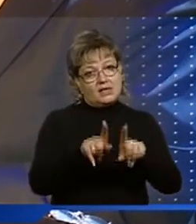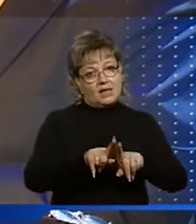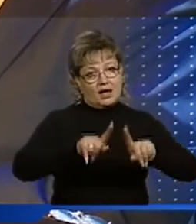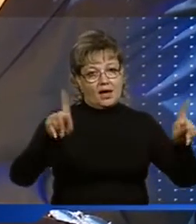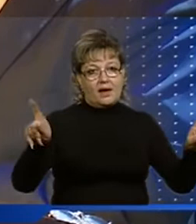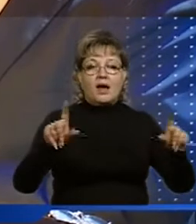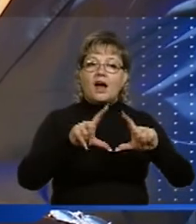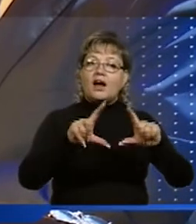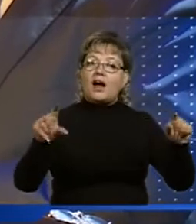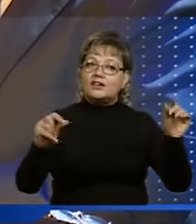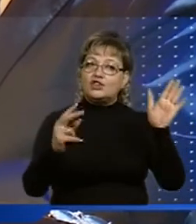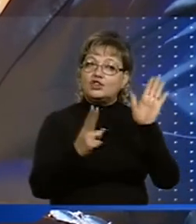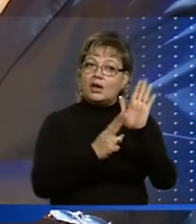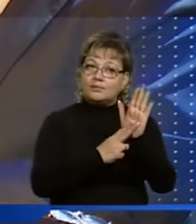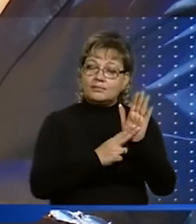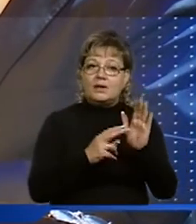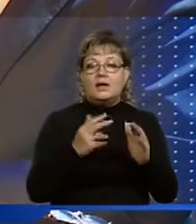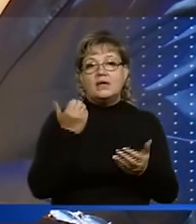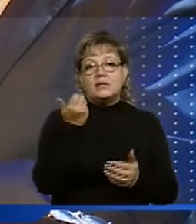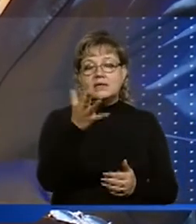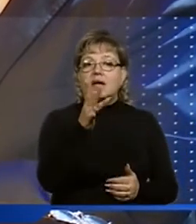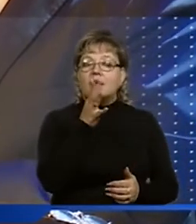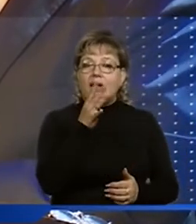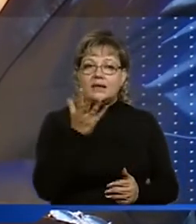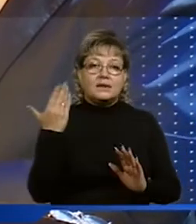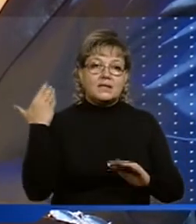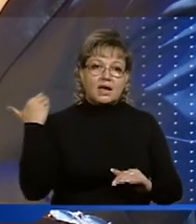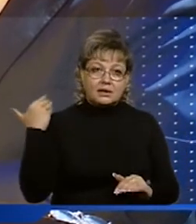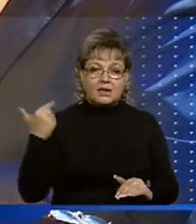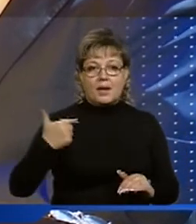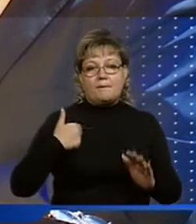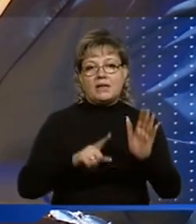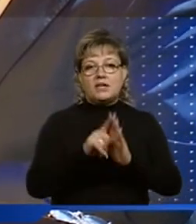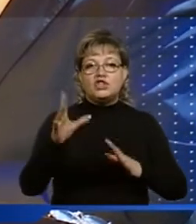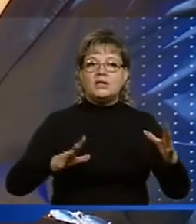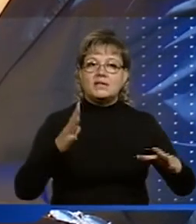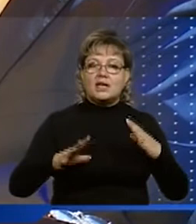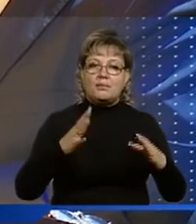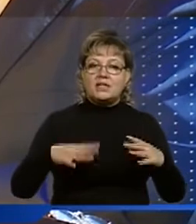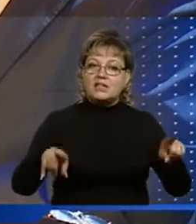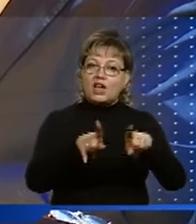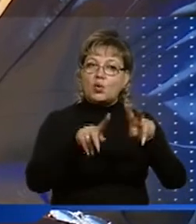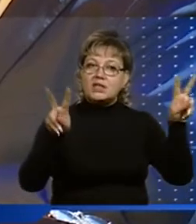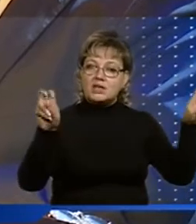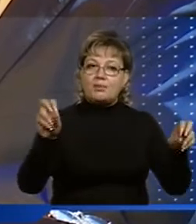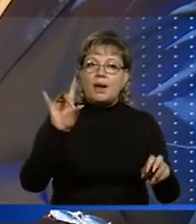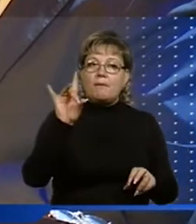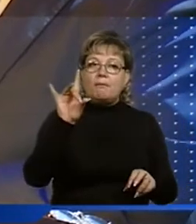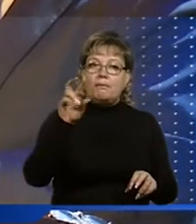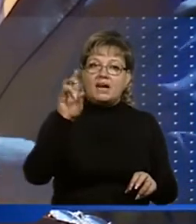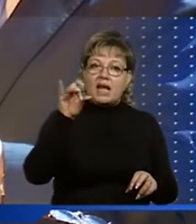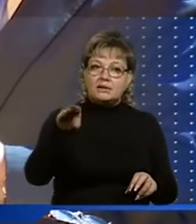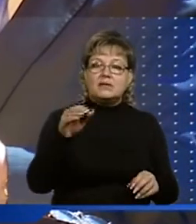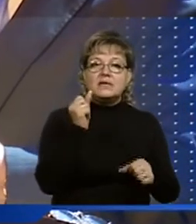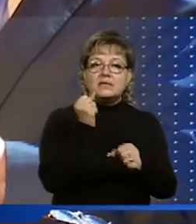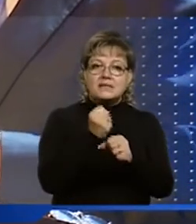визитная карточка. Вы знаете, что несколько лет назад мы начали заниматься такой темой, как бренд «Сделано на Дону».